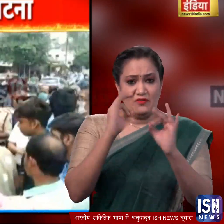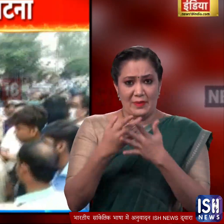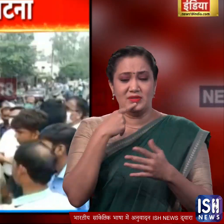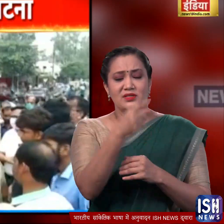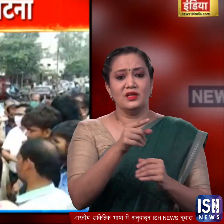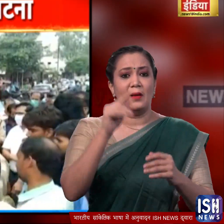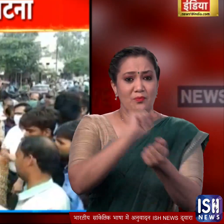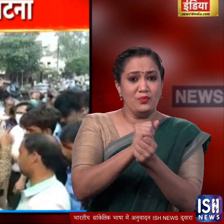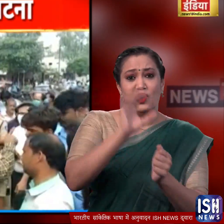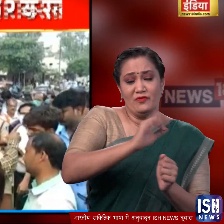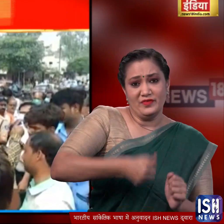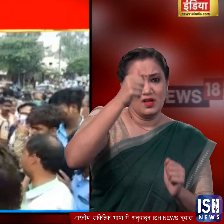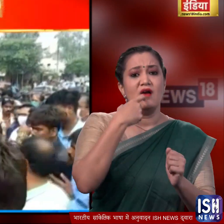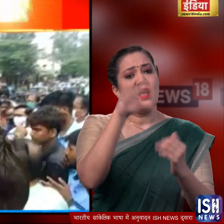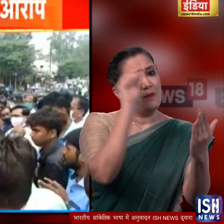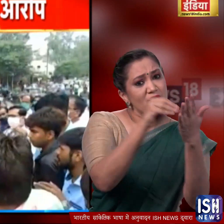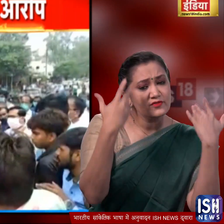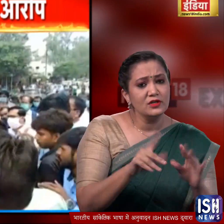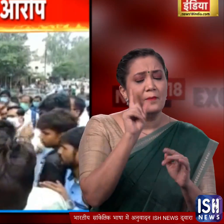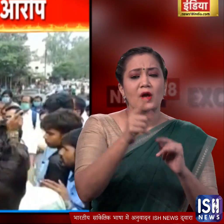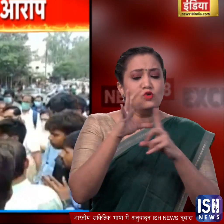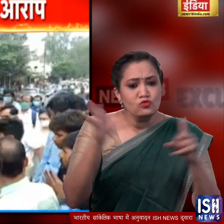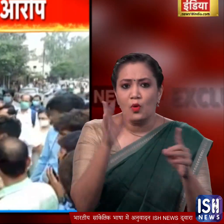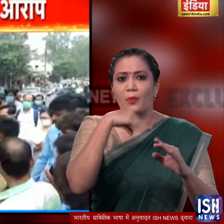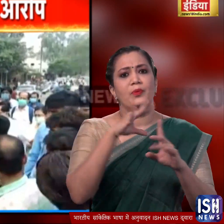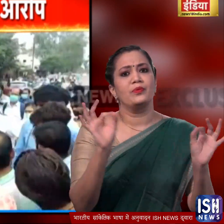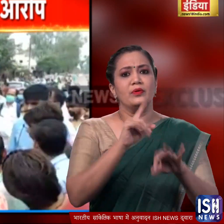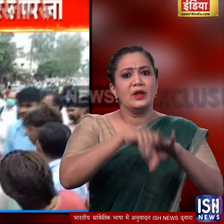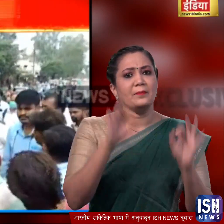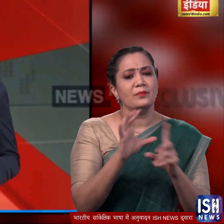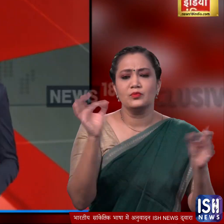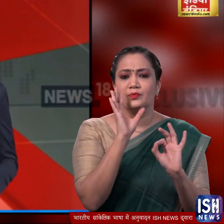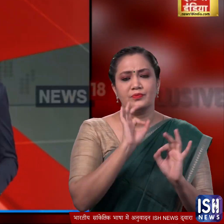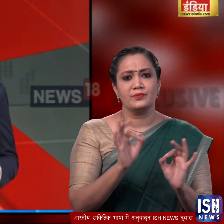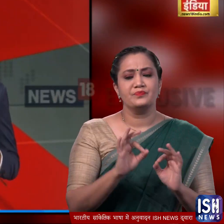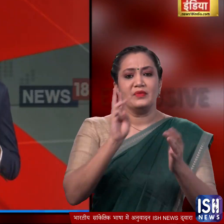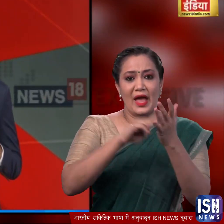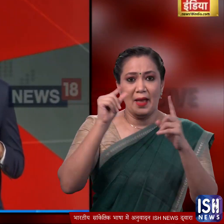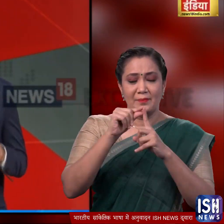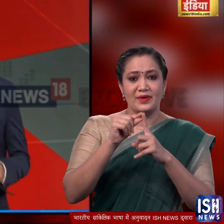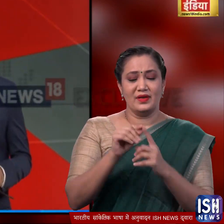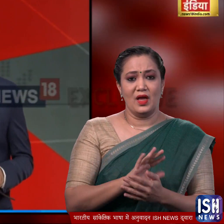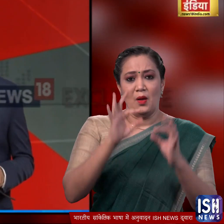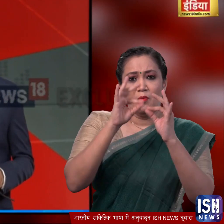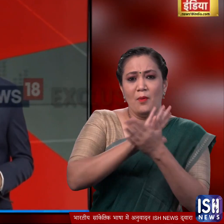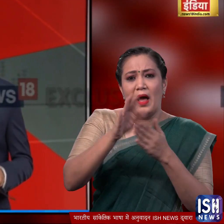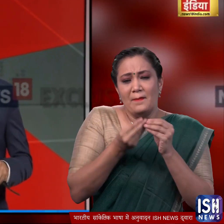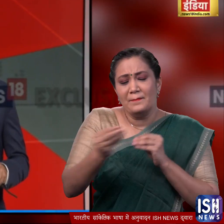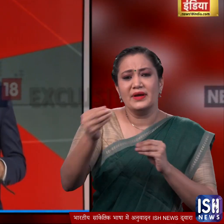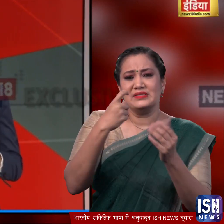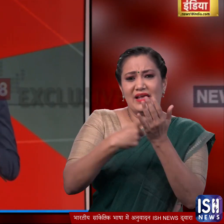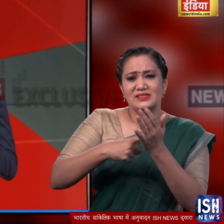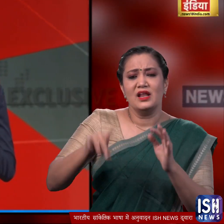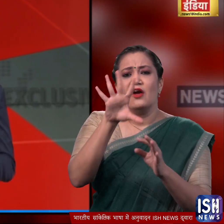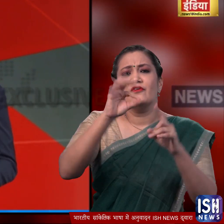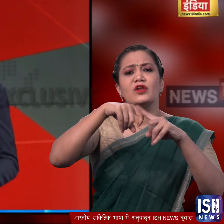पीड़ित परिवार का आरोप है कि दारोगा ने शिकायत के बावजूद समय पर कार्रवाई नहीं की। सौभाग्य की बात है कि मध्य प्रदेश की राजधानी भोपाल से